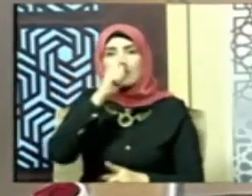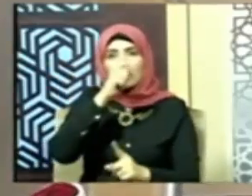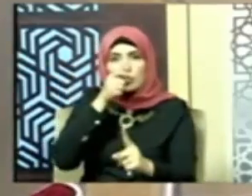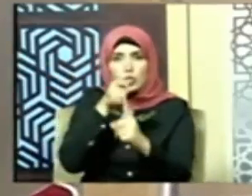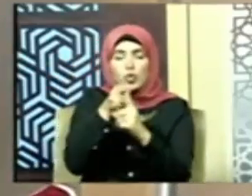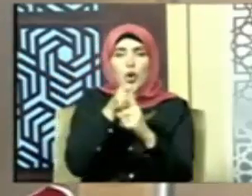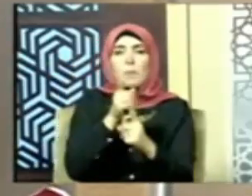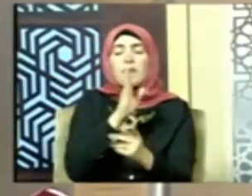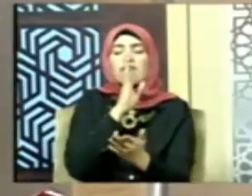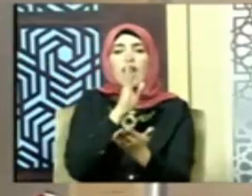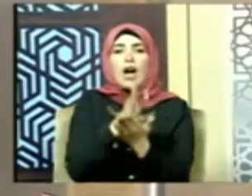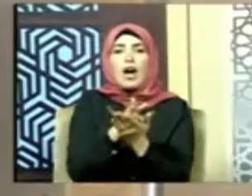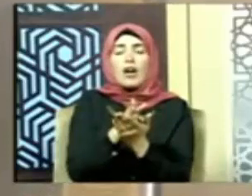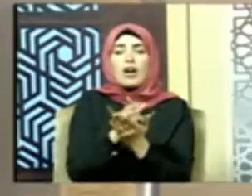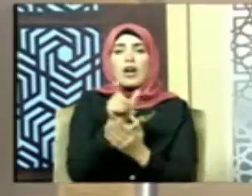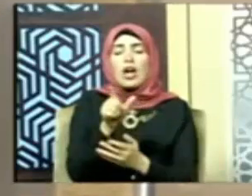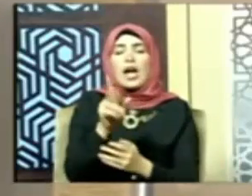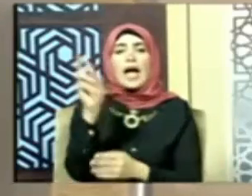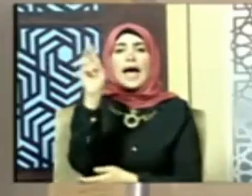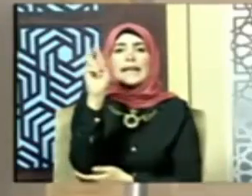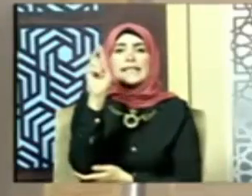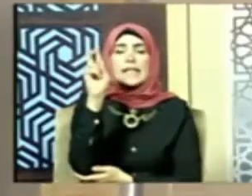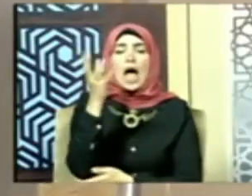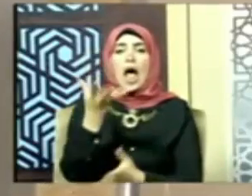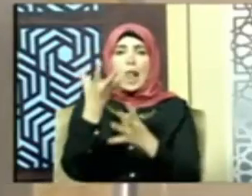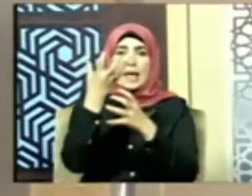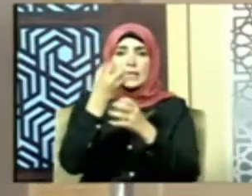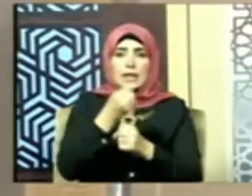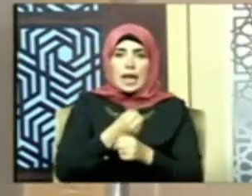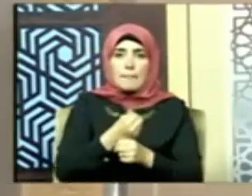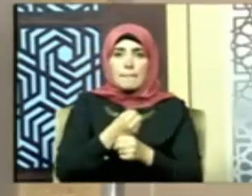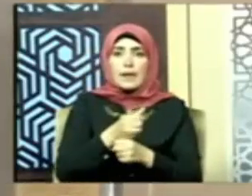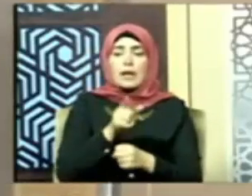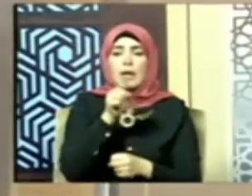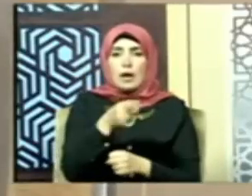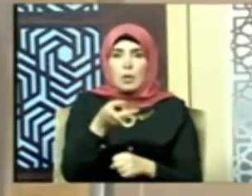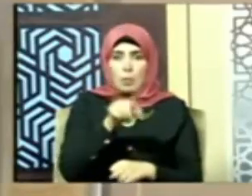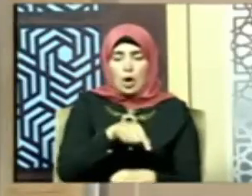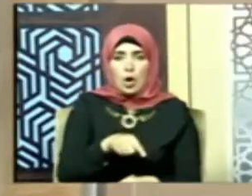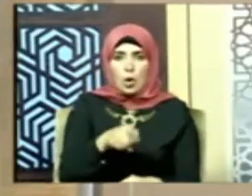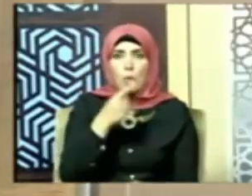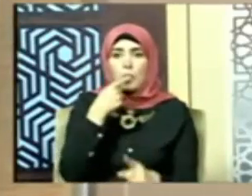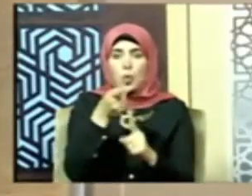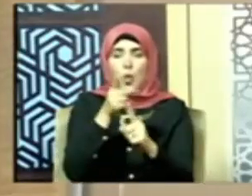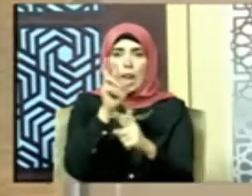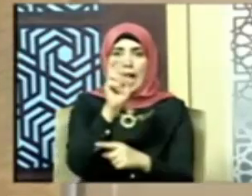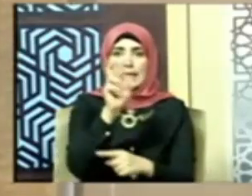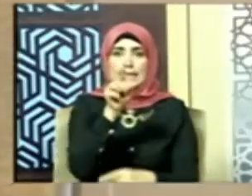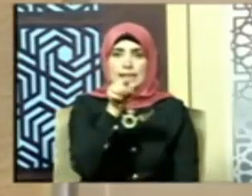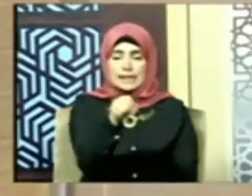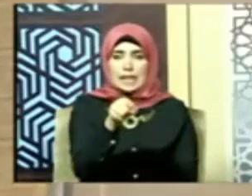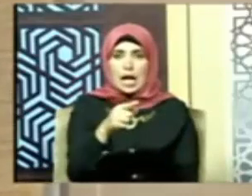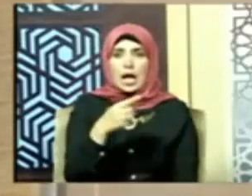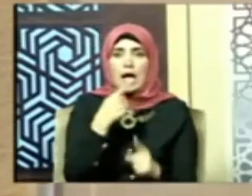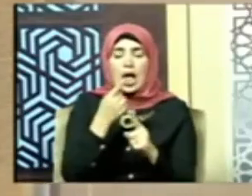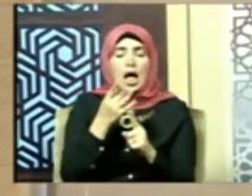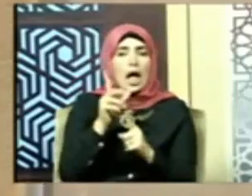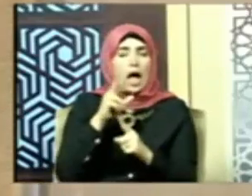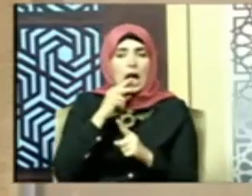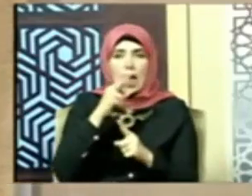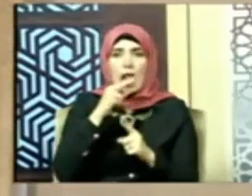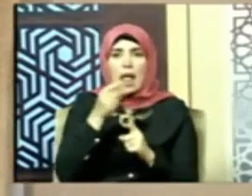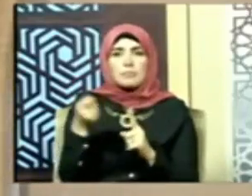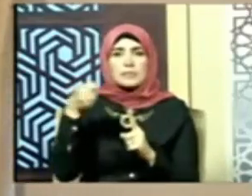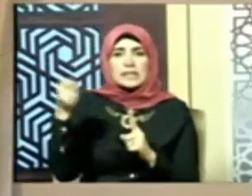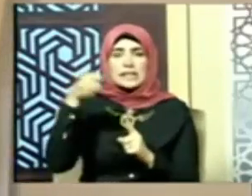تجاوزوا في حق سيدنا عيسى عليه السلام ونسبوا إليه ما لم يقل، كما